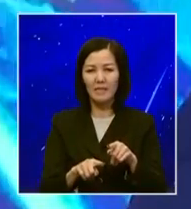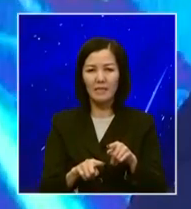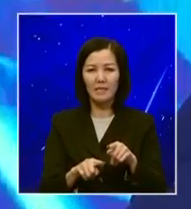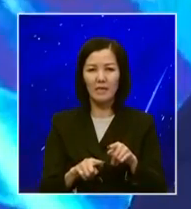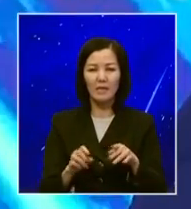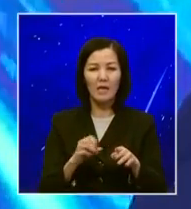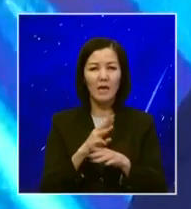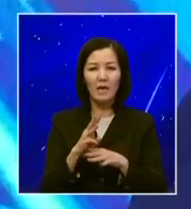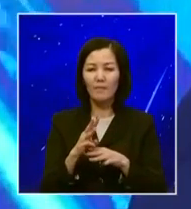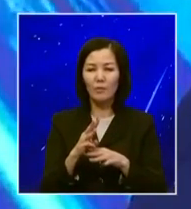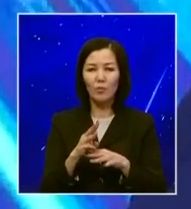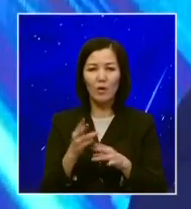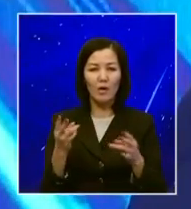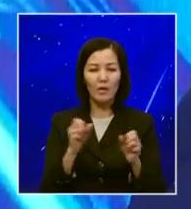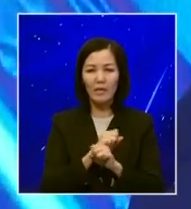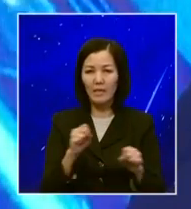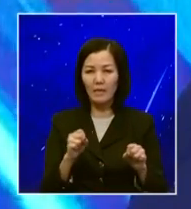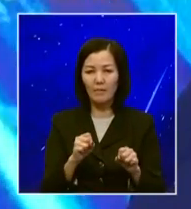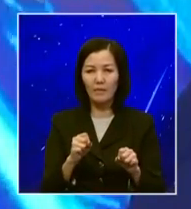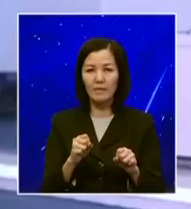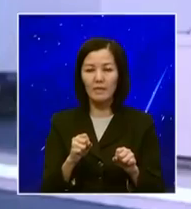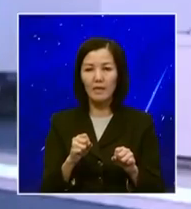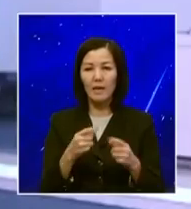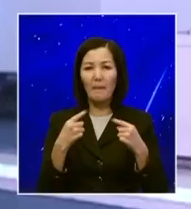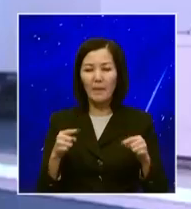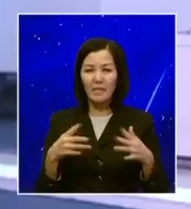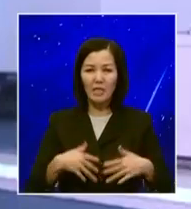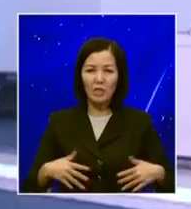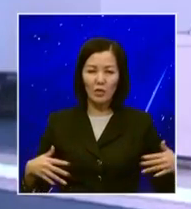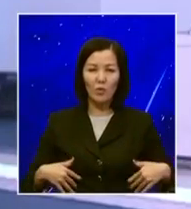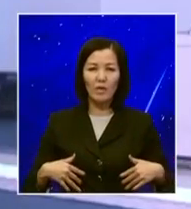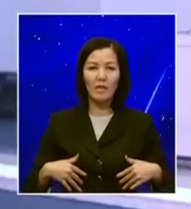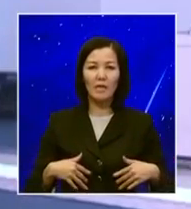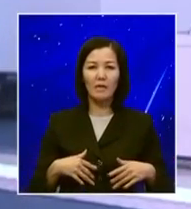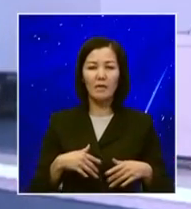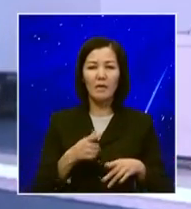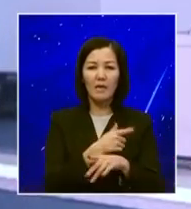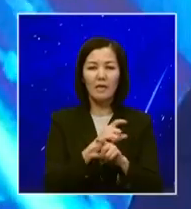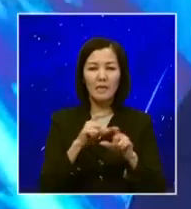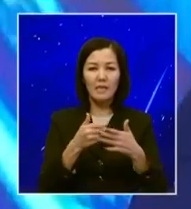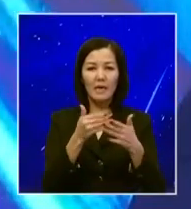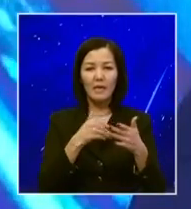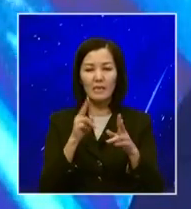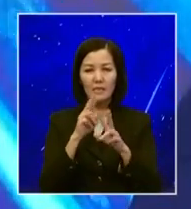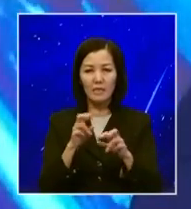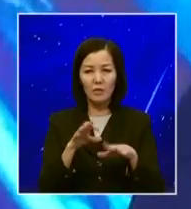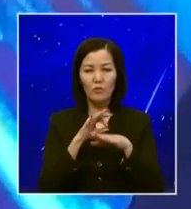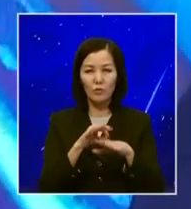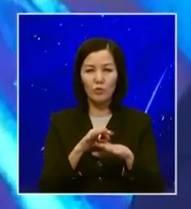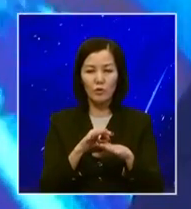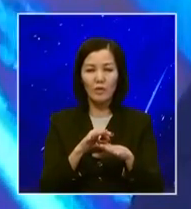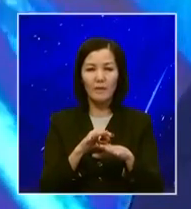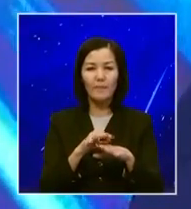танытуға болмайды. Сондықтан тиісті маймылдарда болсын, басқа да осында клиникаға дейінгі зерттеулерді өткіздік. Одан